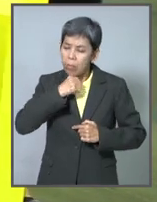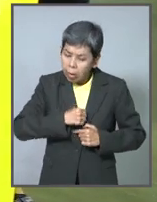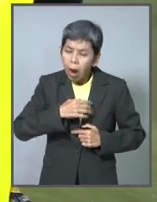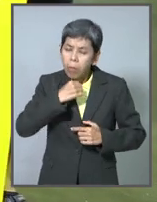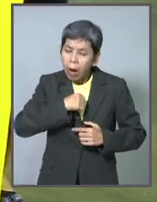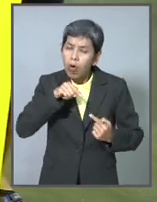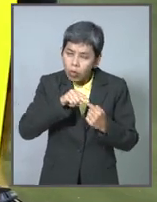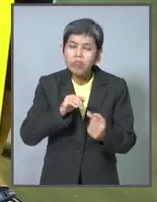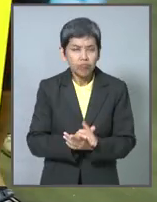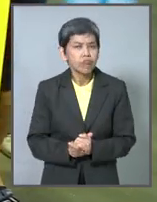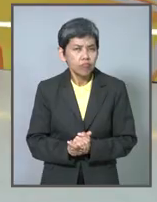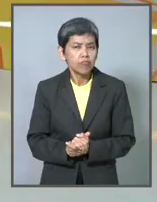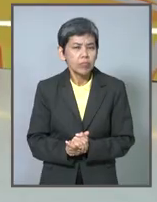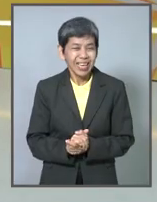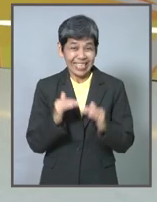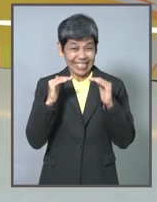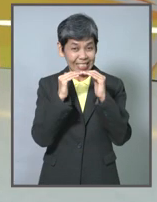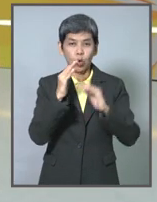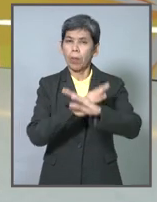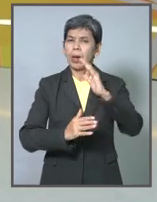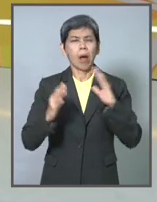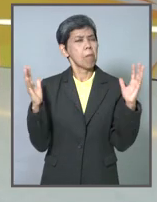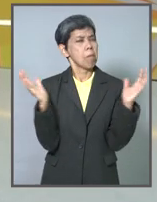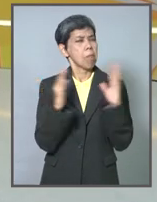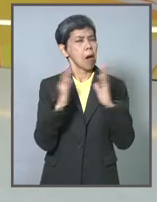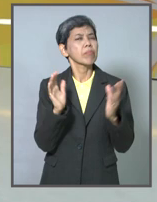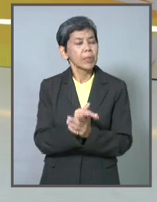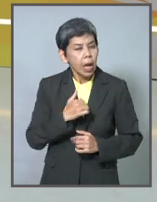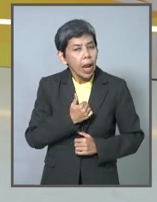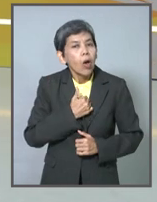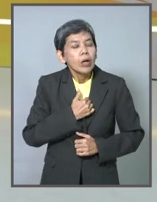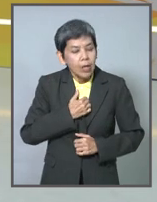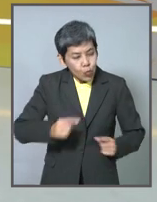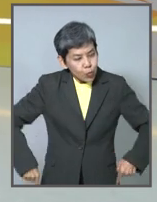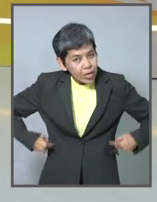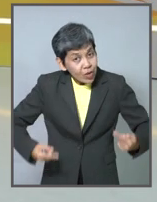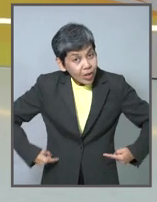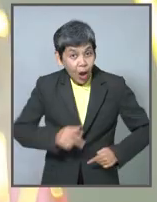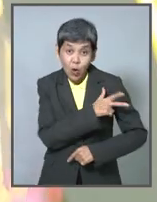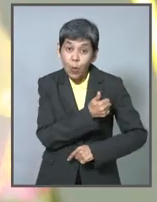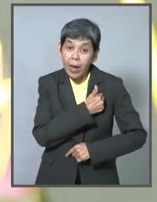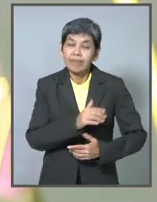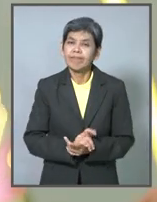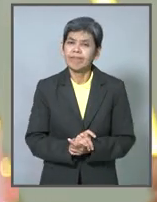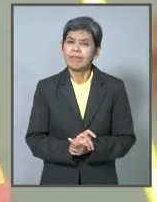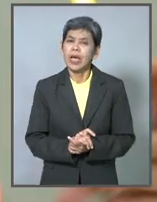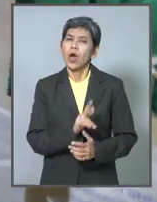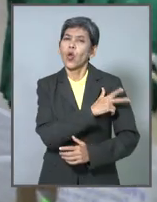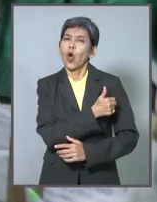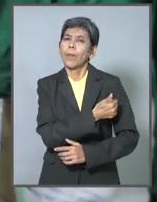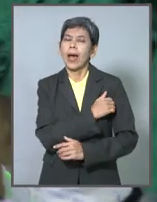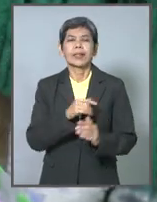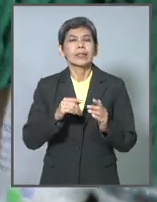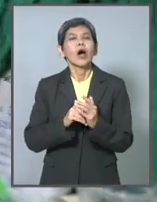งอายุ ใช่นะเลยนะคะแล้วก็สิทธิคนพิการมากมายแบบนอกจากว่าที่เราจะขอวีลแชร์จากที่โรงพยาบาลไหนนะคะมิก ก็